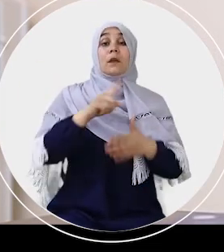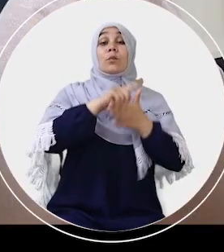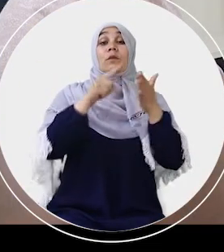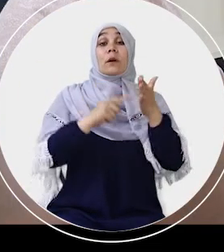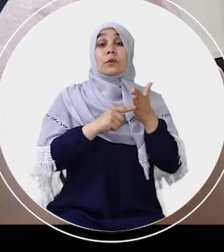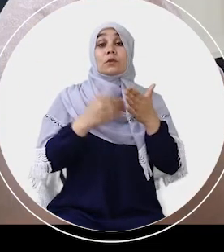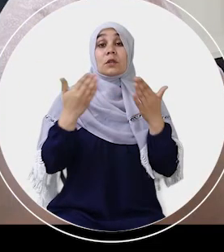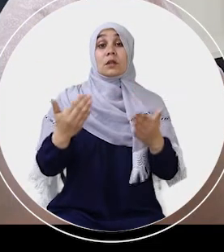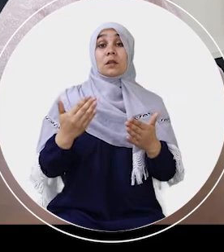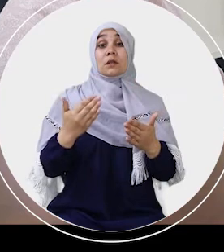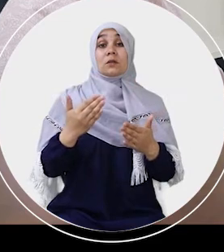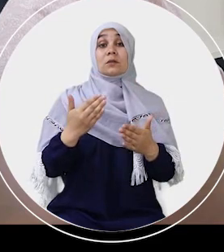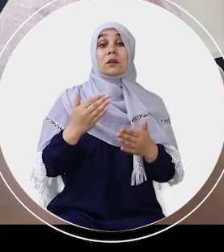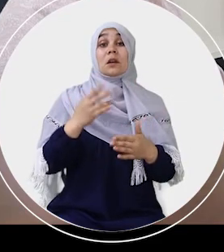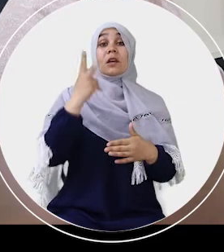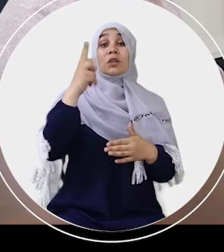savolga